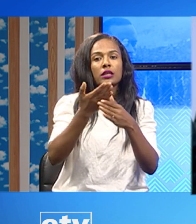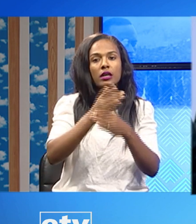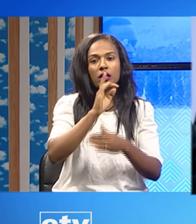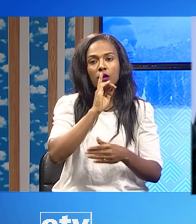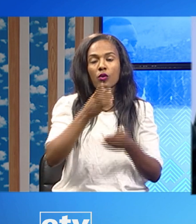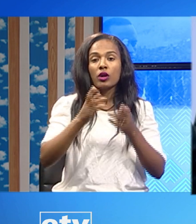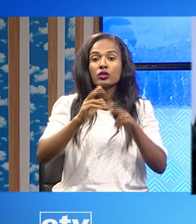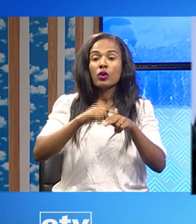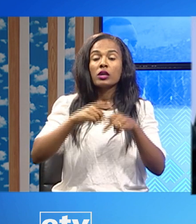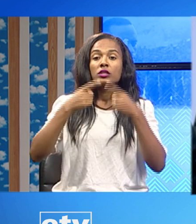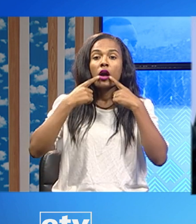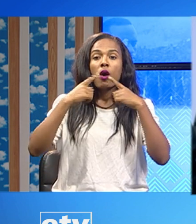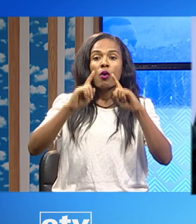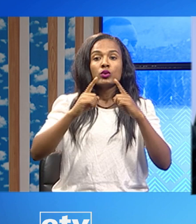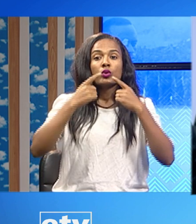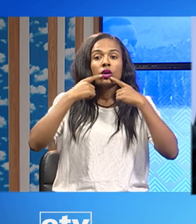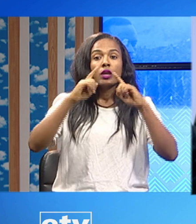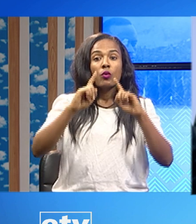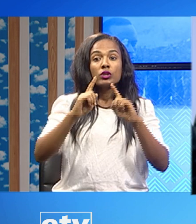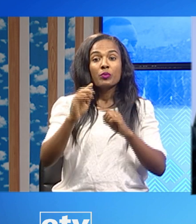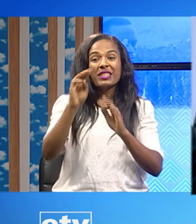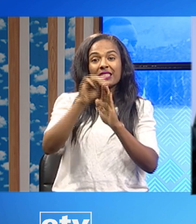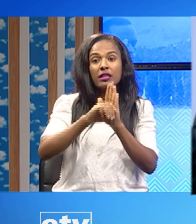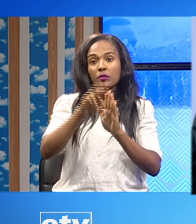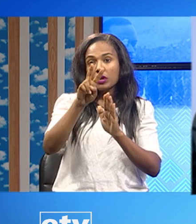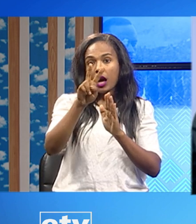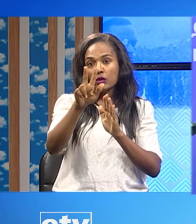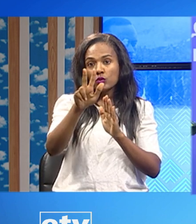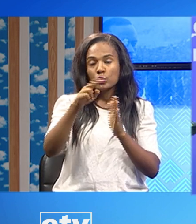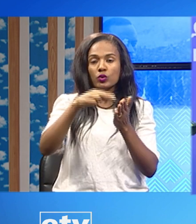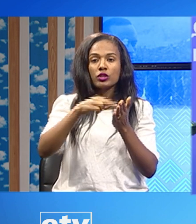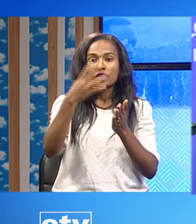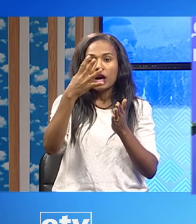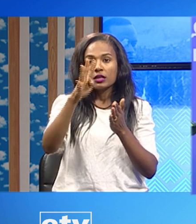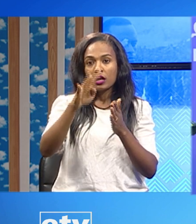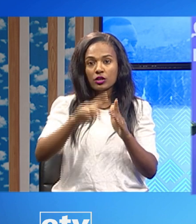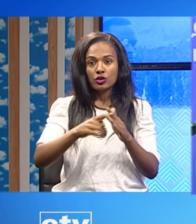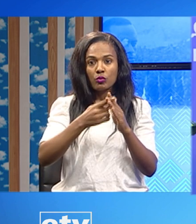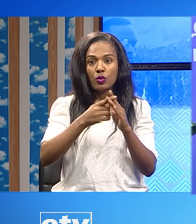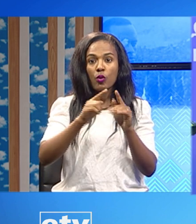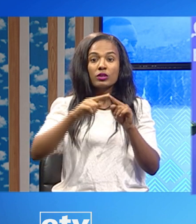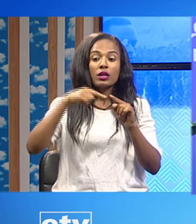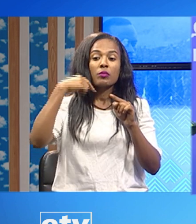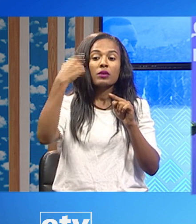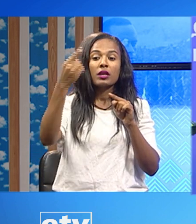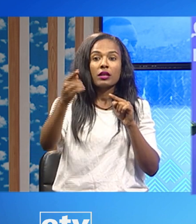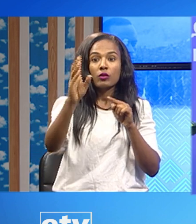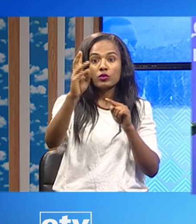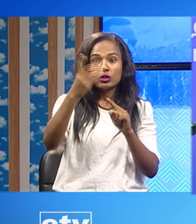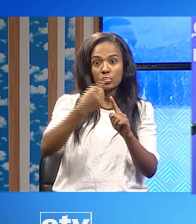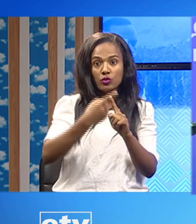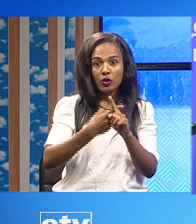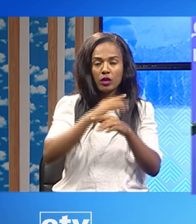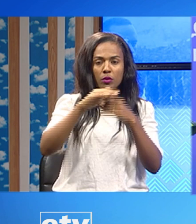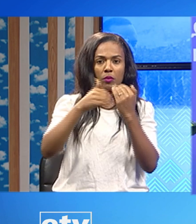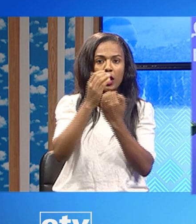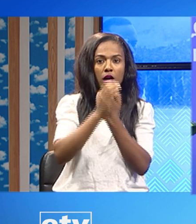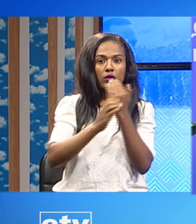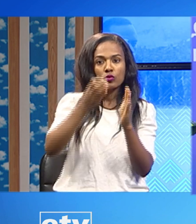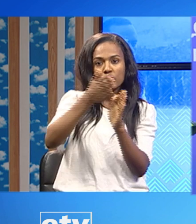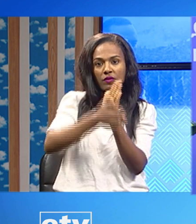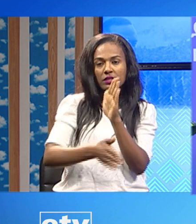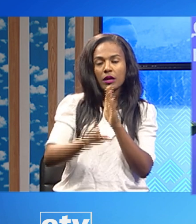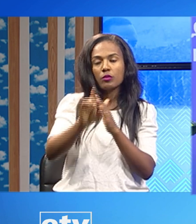ነው። ያስቸኳይ ጊዜ አዋጁም ከታወጀበት ጥቅምት 23 2014 ጀምሮ እስከሚቀጥለው 6 ወራት ድረስ በመላ ሀገሪቱ